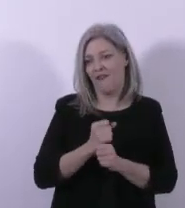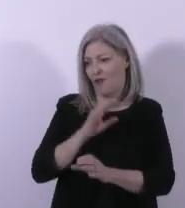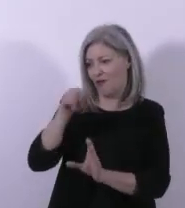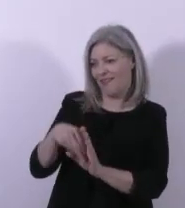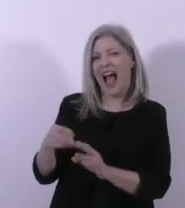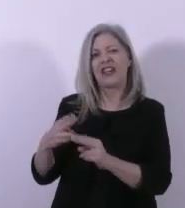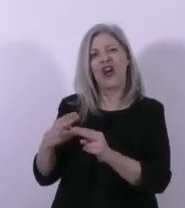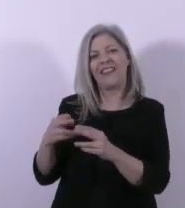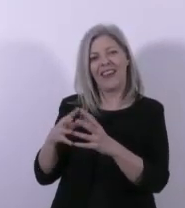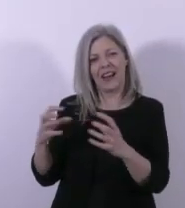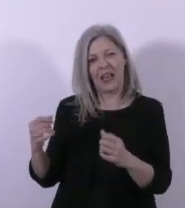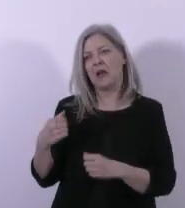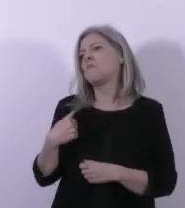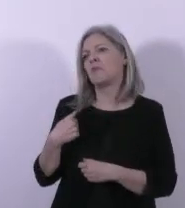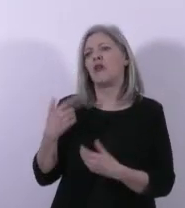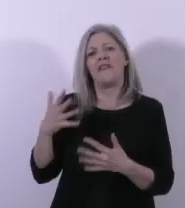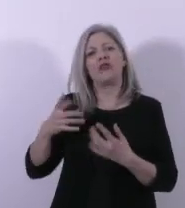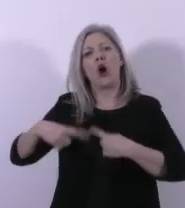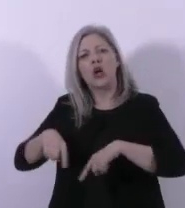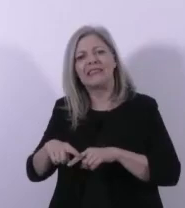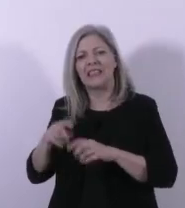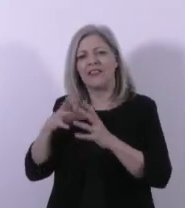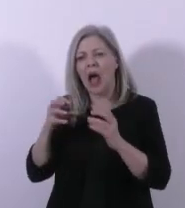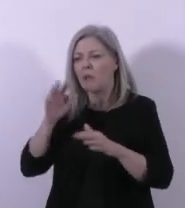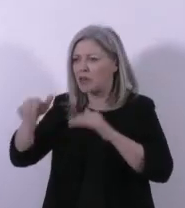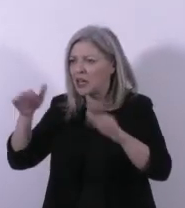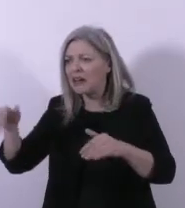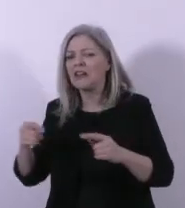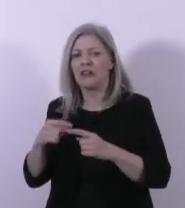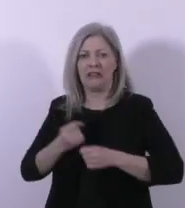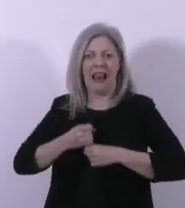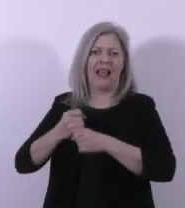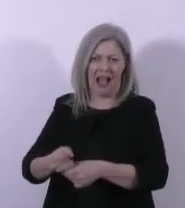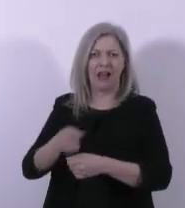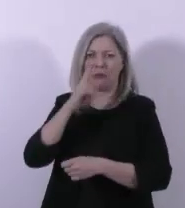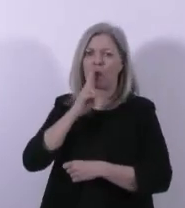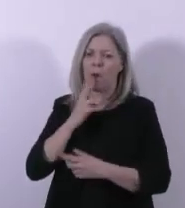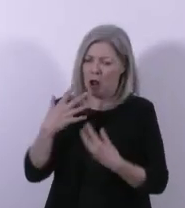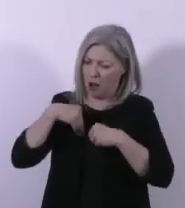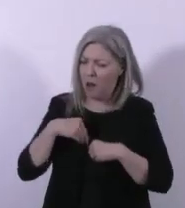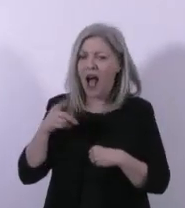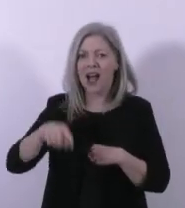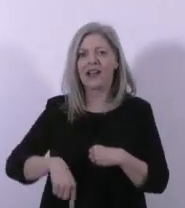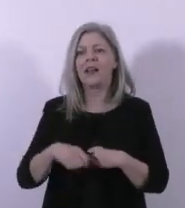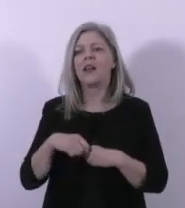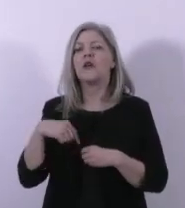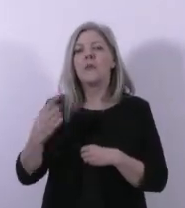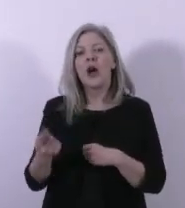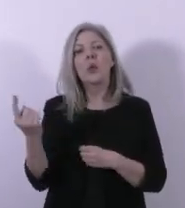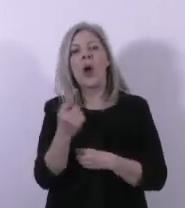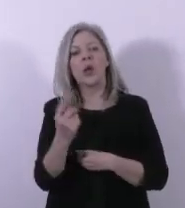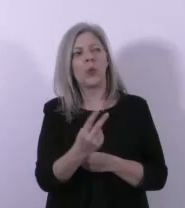acciaierie. Ho fatto i consigli di fabbrica, ho fatto il delegato. Poi qualcuno ha visto in me